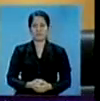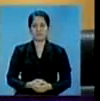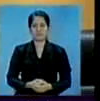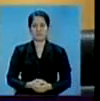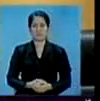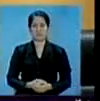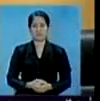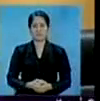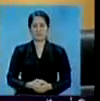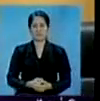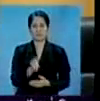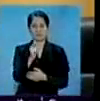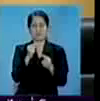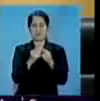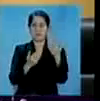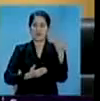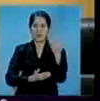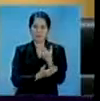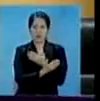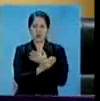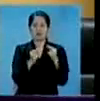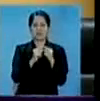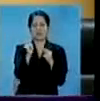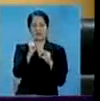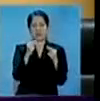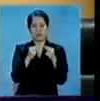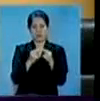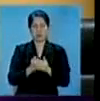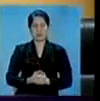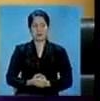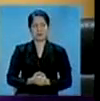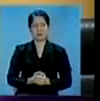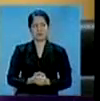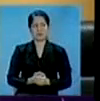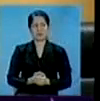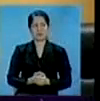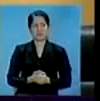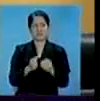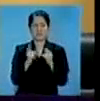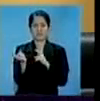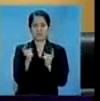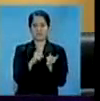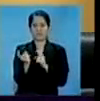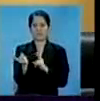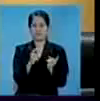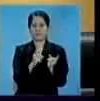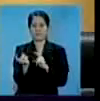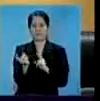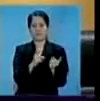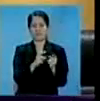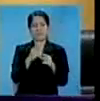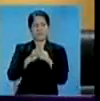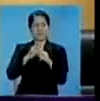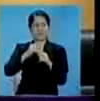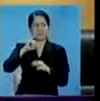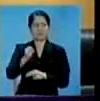คงจะไม่มีโอกาสมากนักครับท่านประธานครับที่จะได้มีโอกาสโต้ตอบในสภากับท่านจ